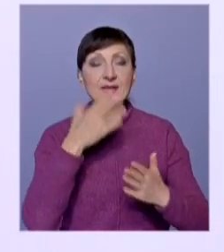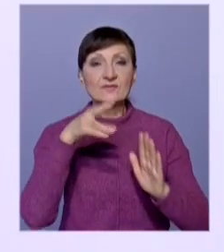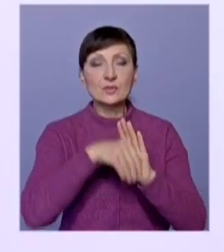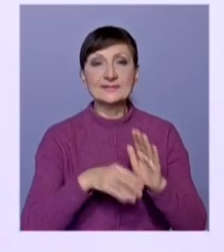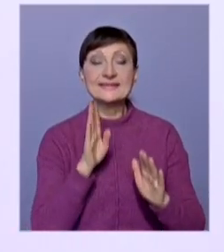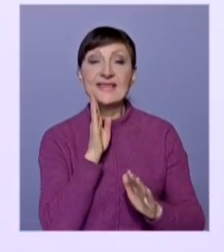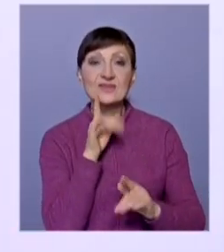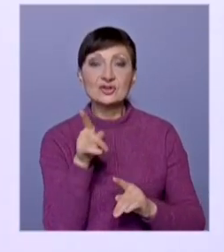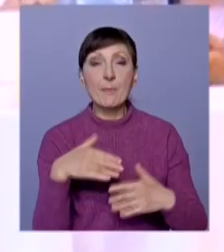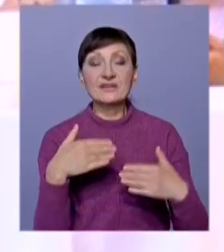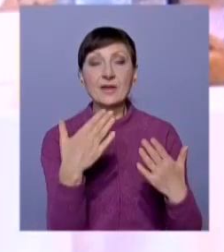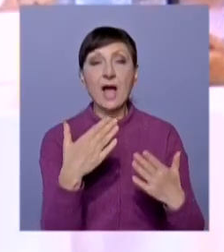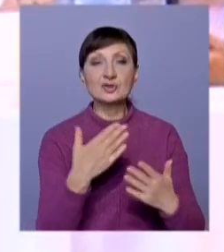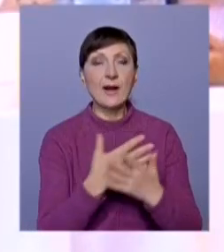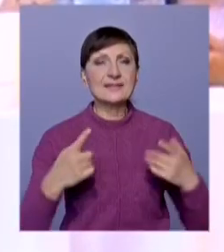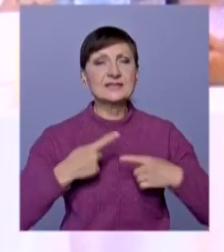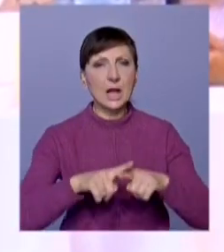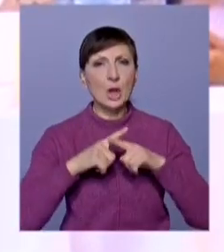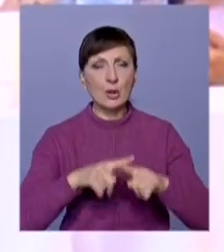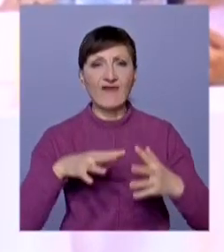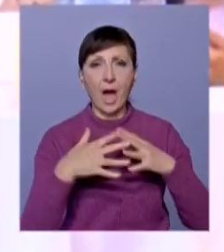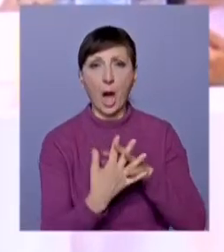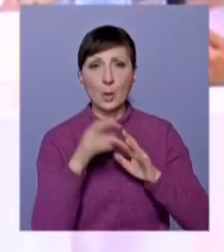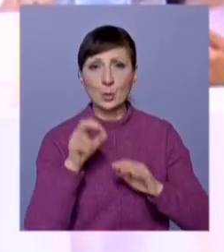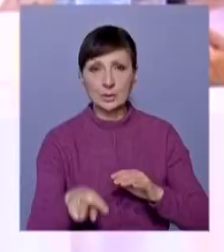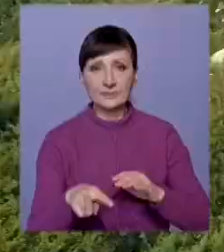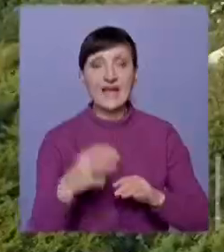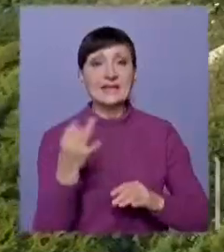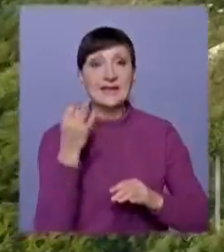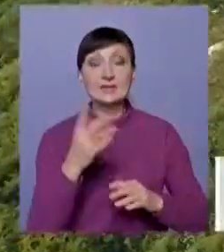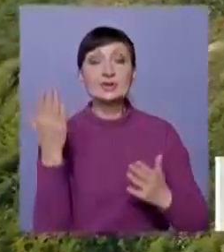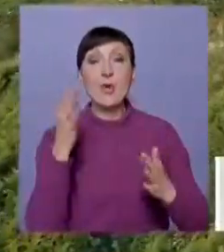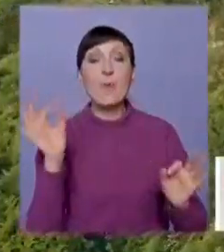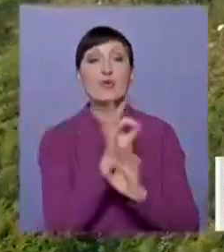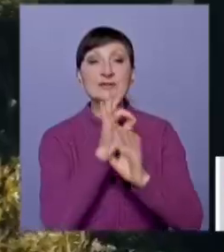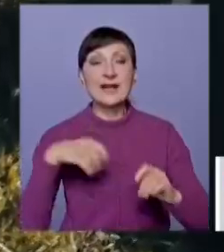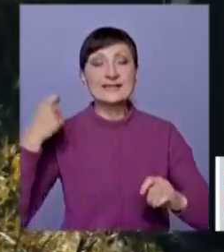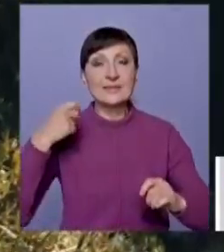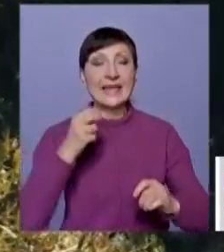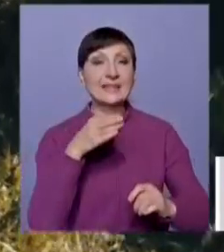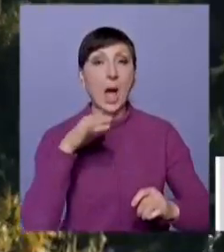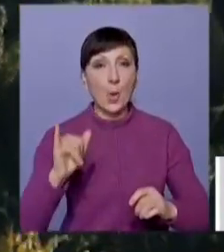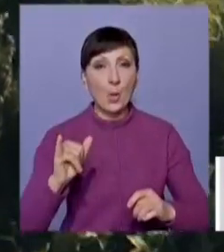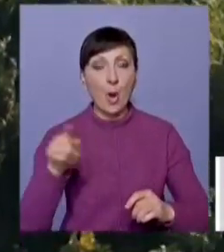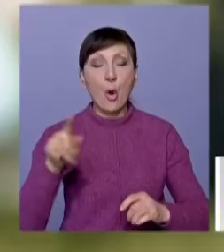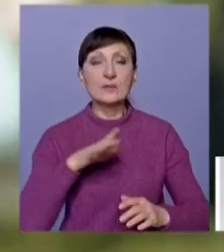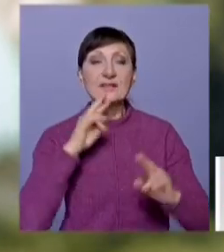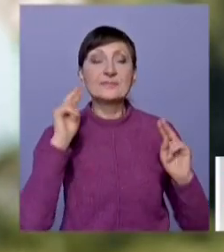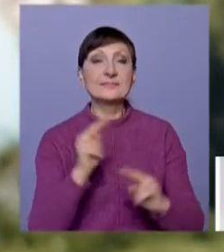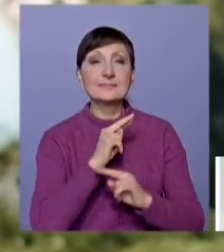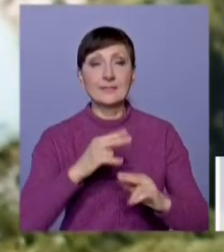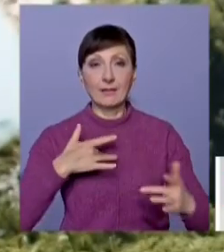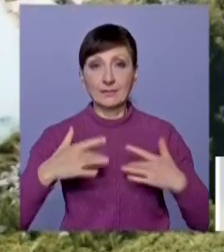вокруг девушки, продвигающей цифровые технологии в ауле. Интересно, что саундтрек записал певец Кентал, который исполнил в сериале